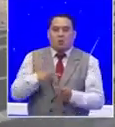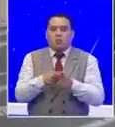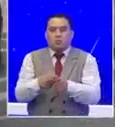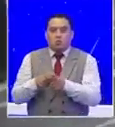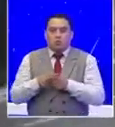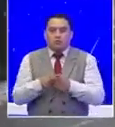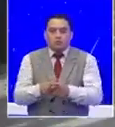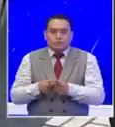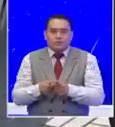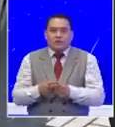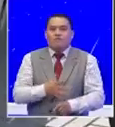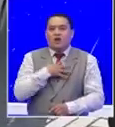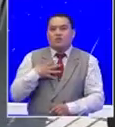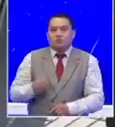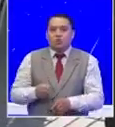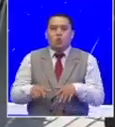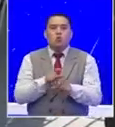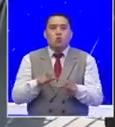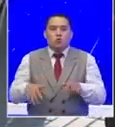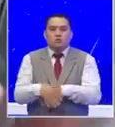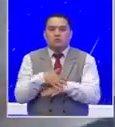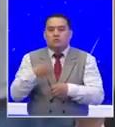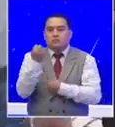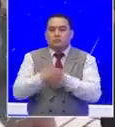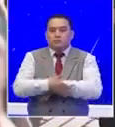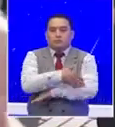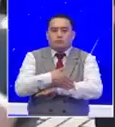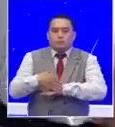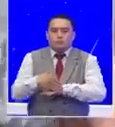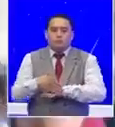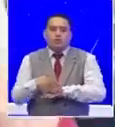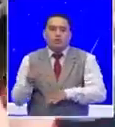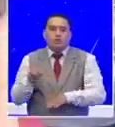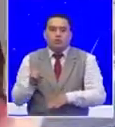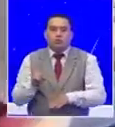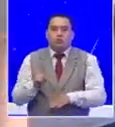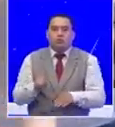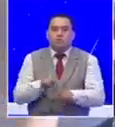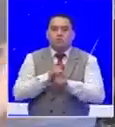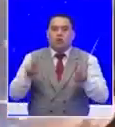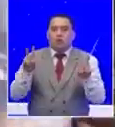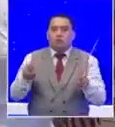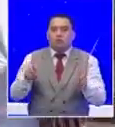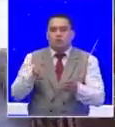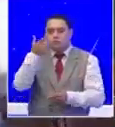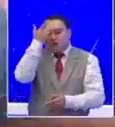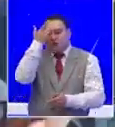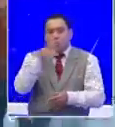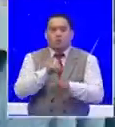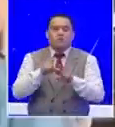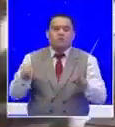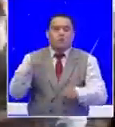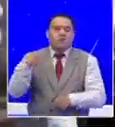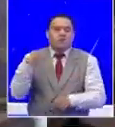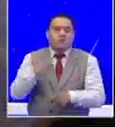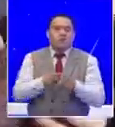Беларуси Лукашенко. Возмущенные люди шли по центральным улицам белорусской столицы, скандируя позор властям. Президентские